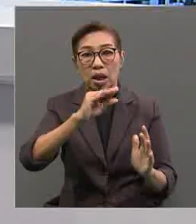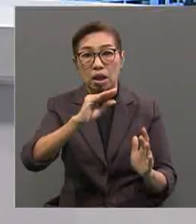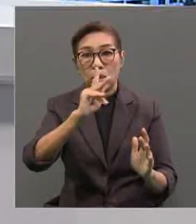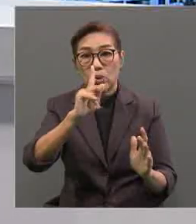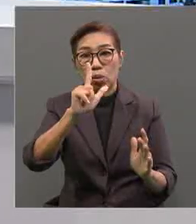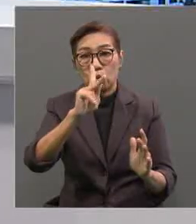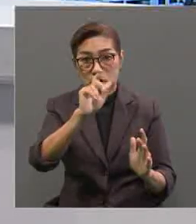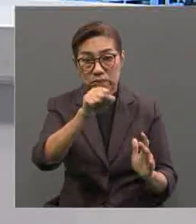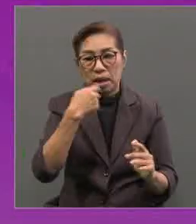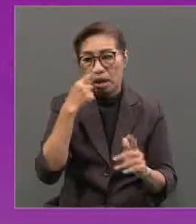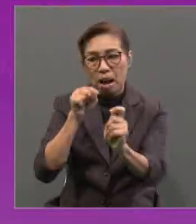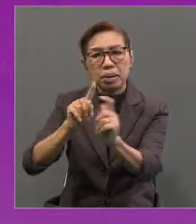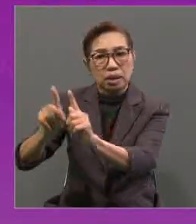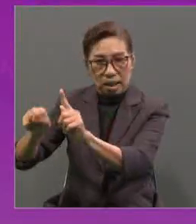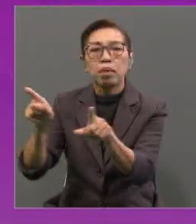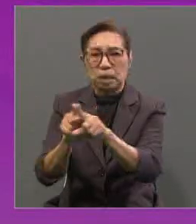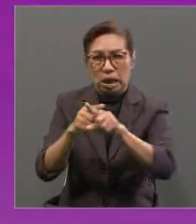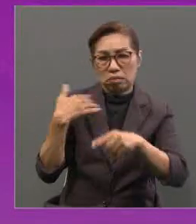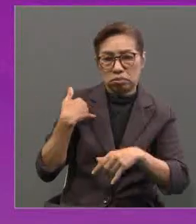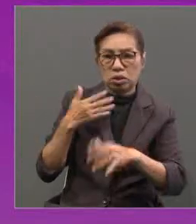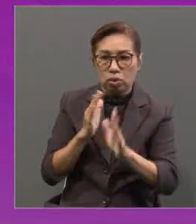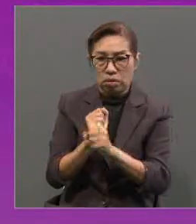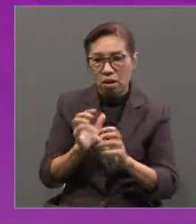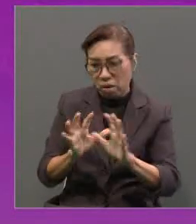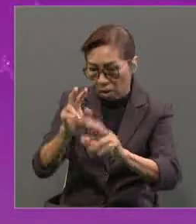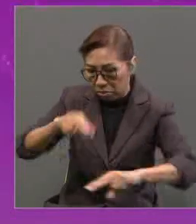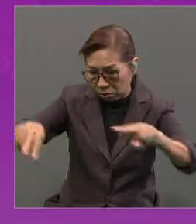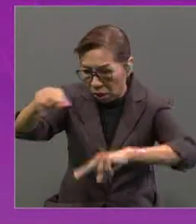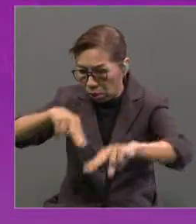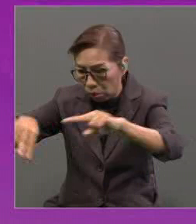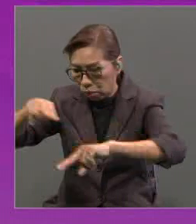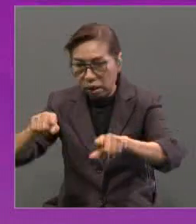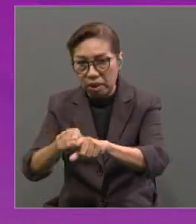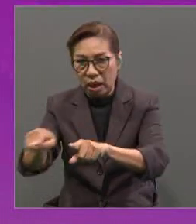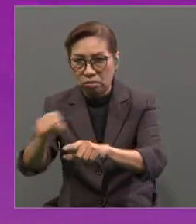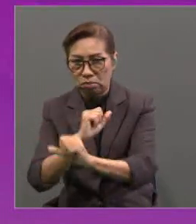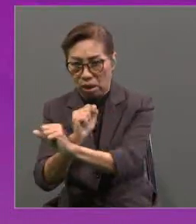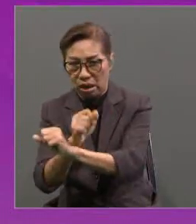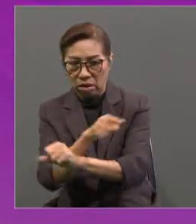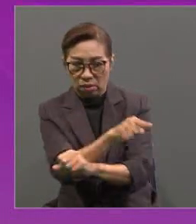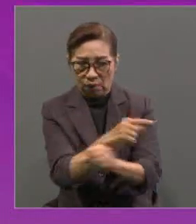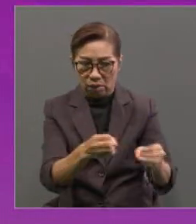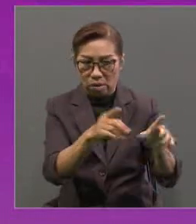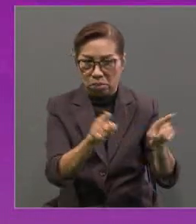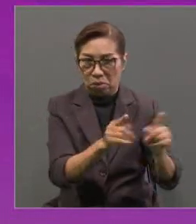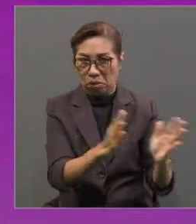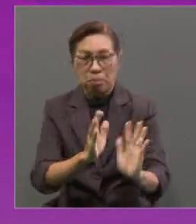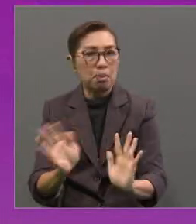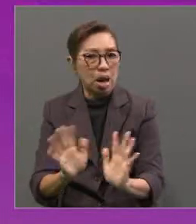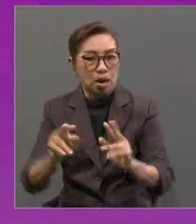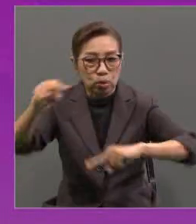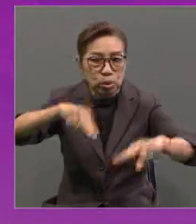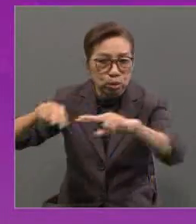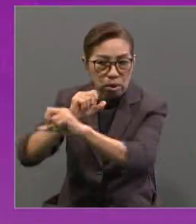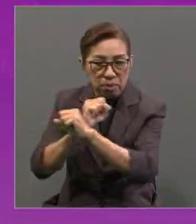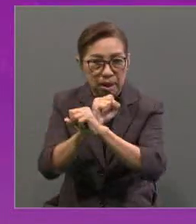นราธิวาสเองเจ้าหน้าที่ก็ออกตรวจสอบโกดังเก็บดอกไม้ไฟอย่างเข้มงวดนะครับเพื่อเป็นการป้องกันการเกิดเหตุซ้ำกับที่ตลาดมูโนะ